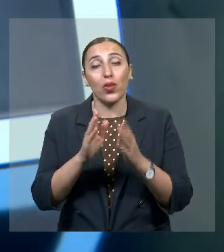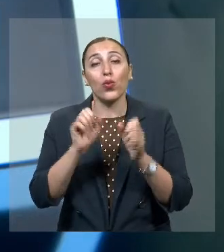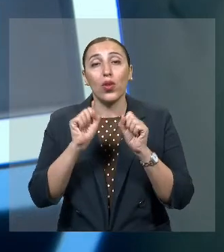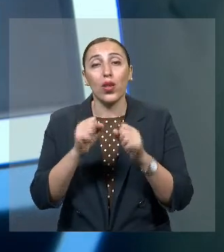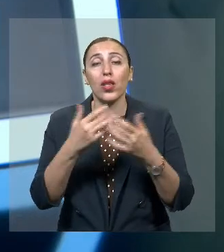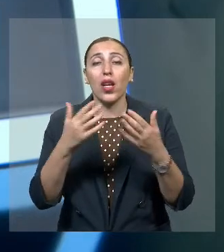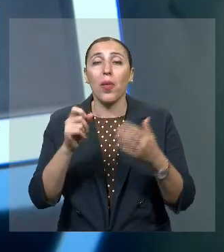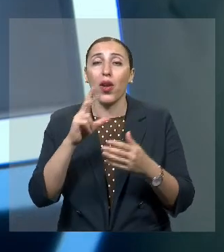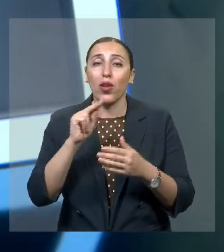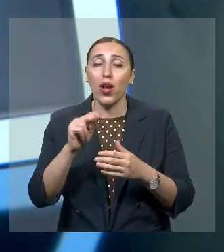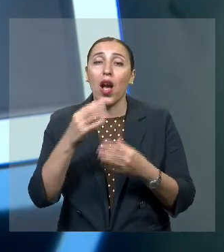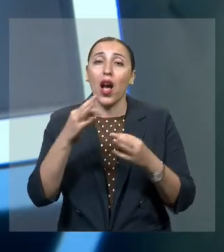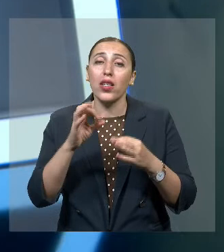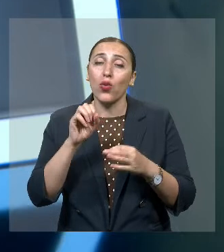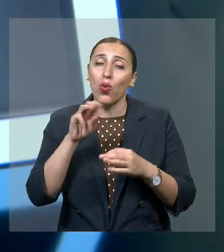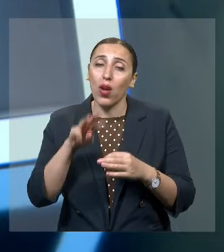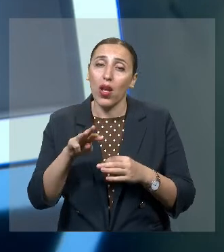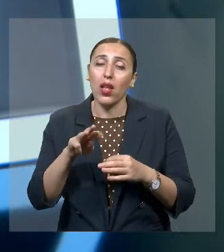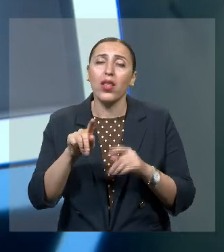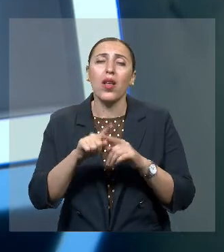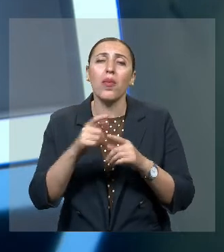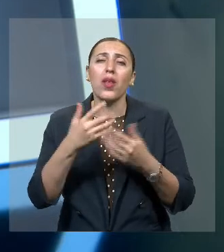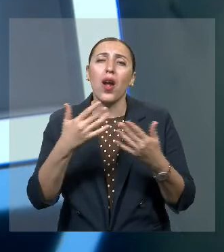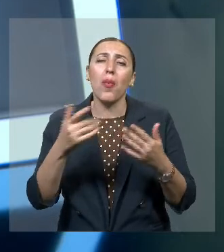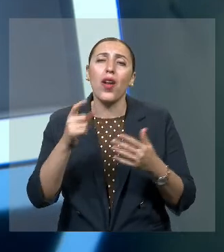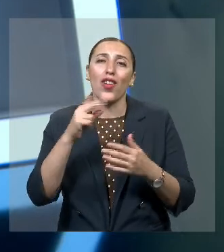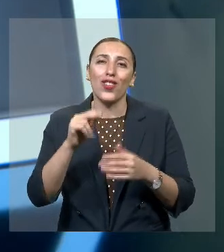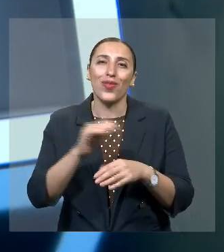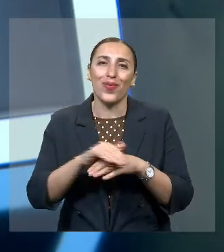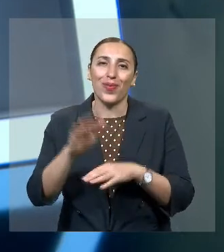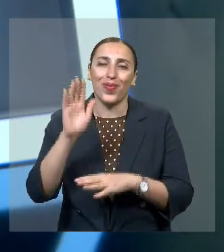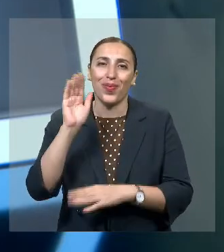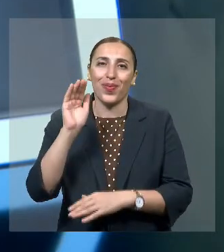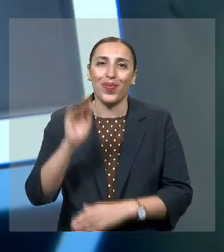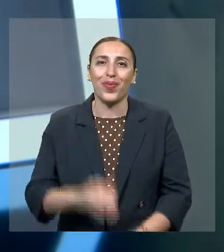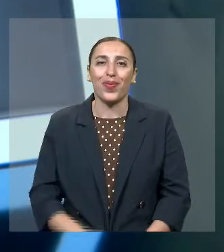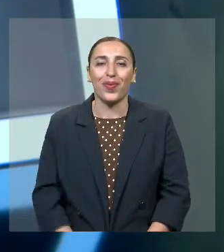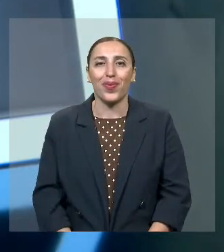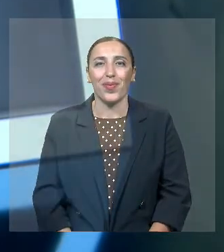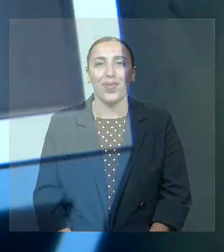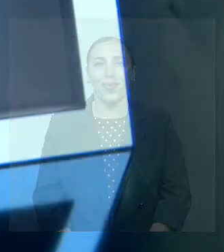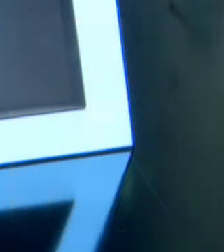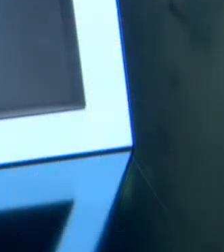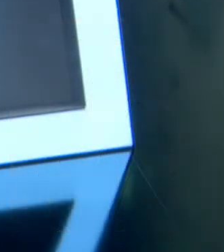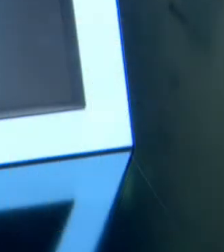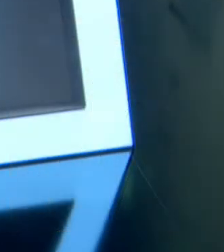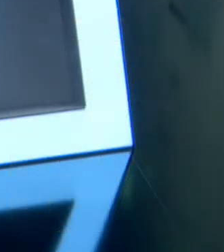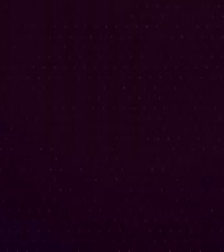այցելեք մեր կայքը azatutyun.am, բաժանորդագրվեք մեր ալիքներին սոցիալական էջերում։